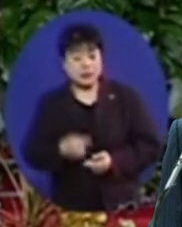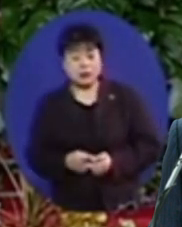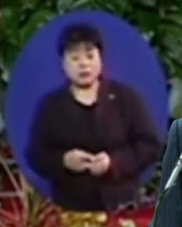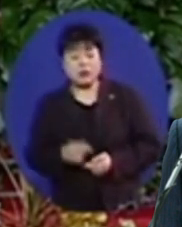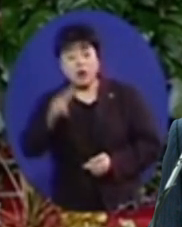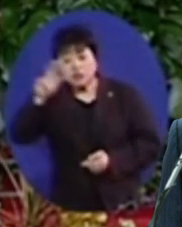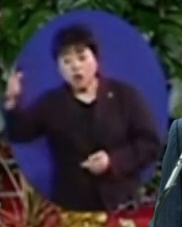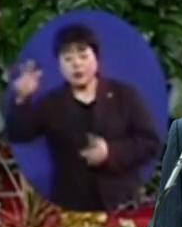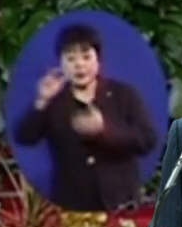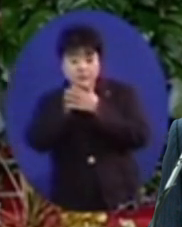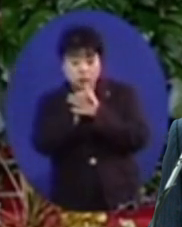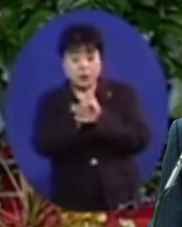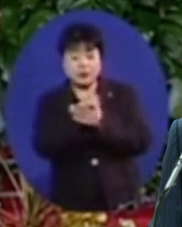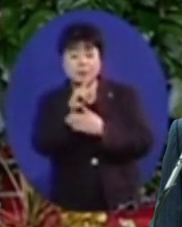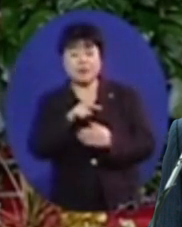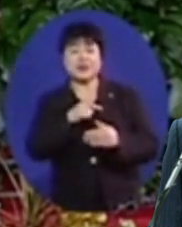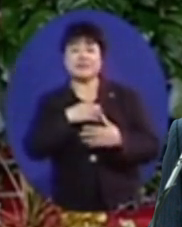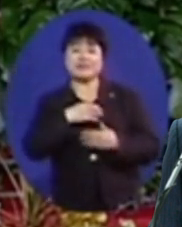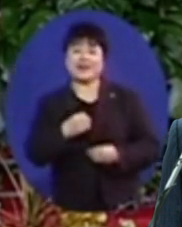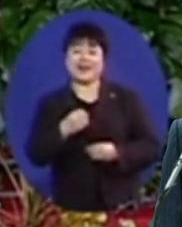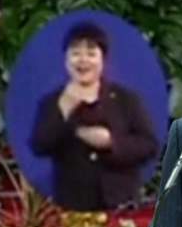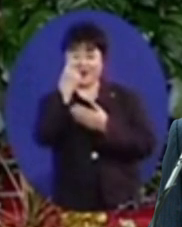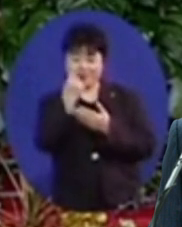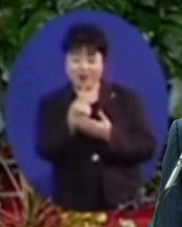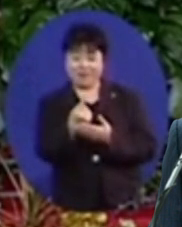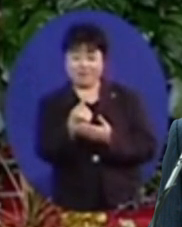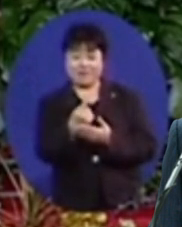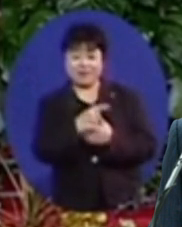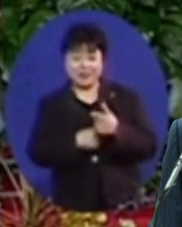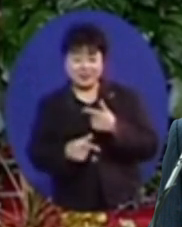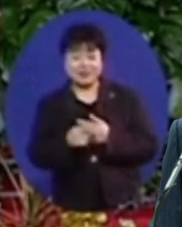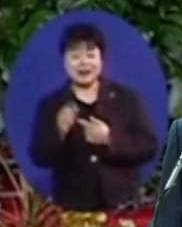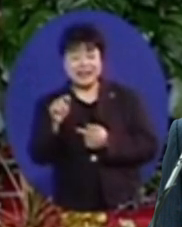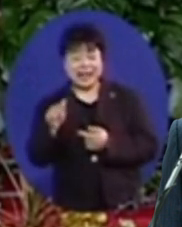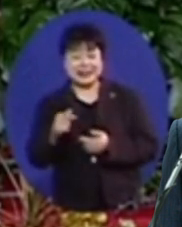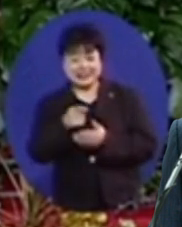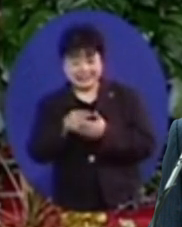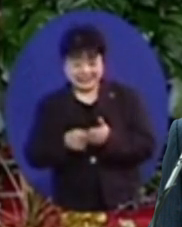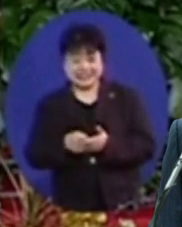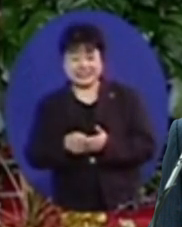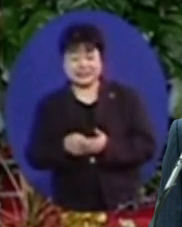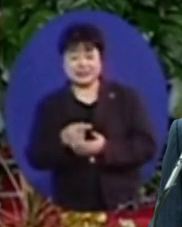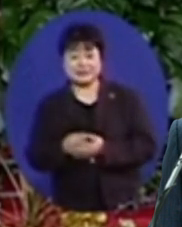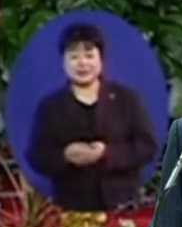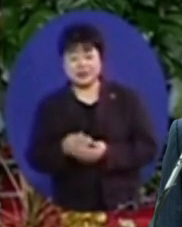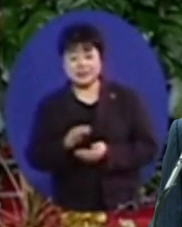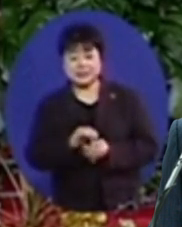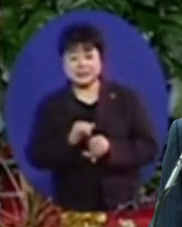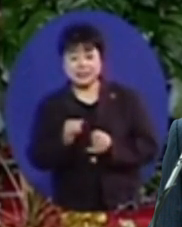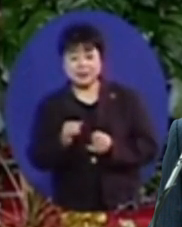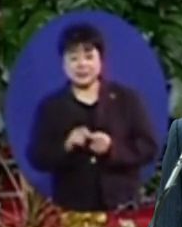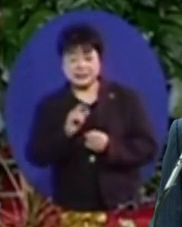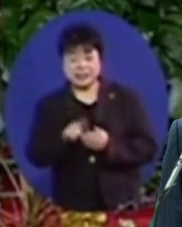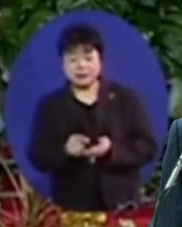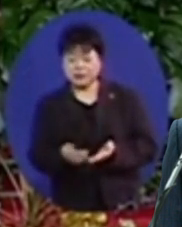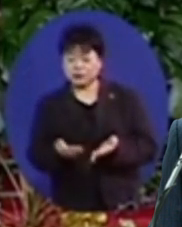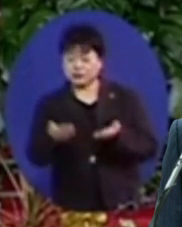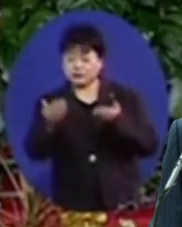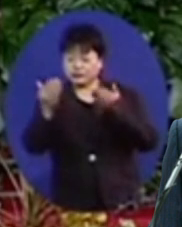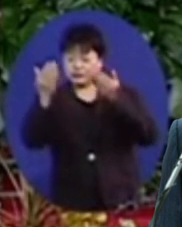서운하고 기도하자 마음이 평안해졌습니다. 그리고 드디어 간 이식을 받은 환자가 오랜 시간 기다리고